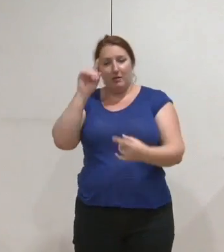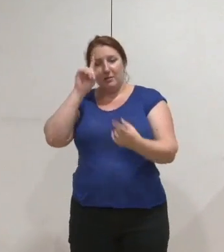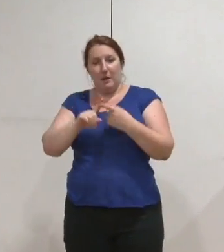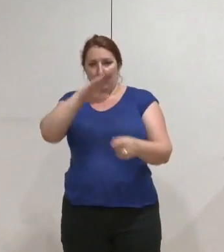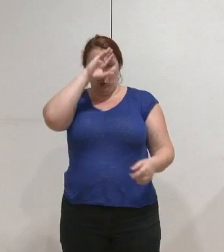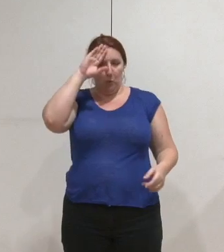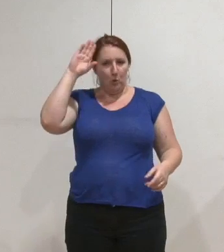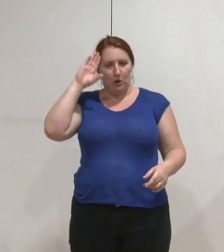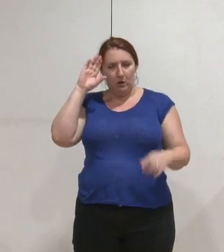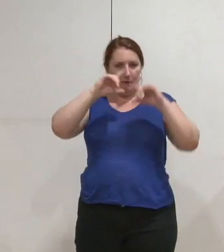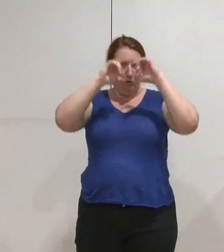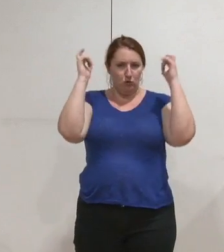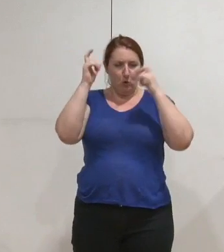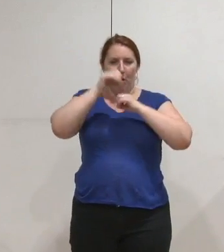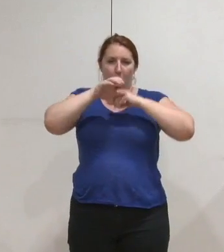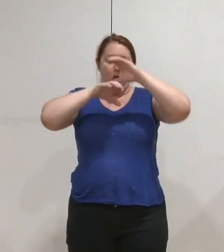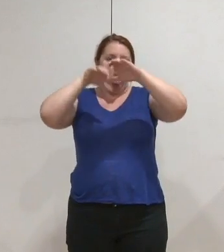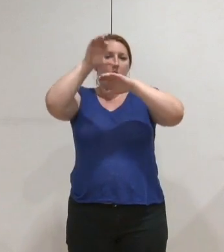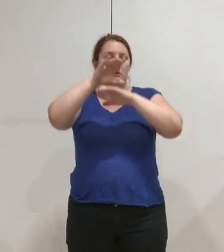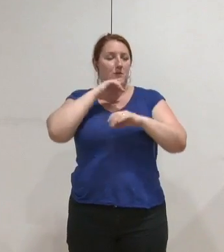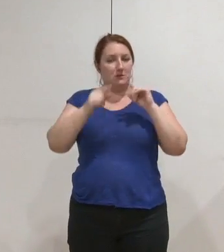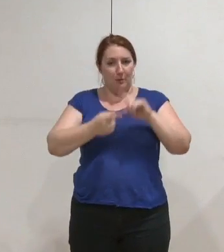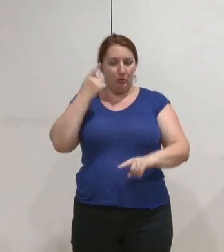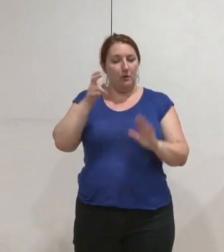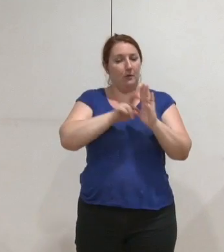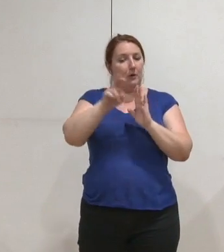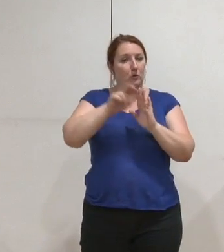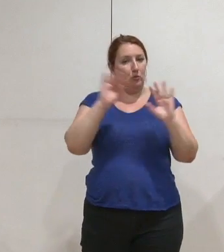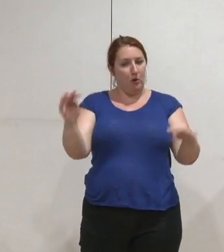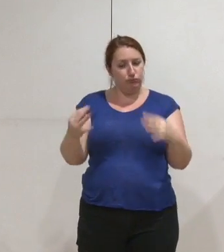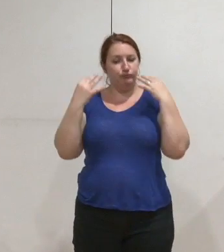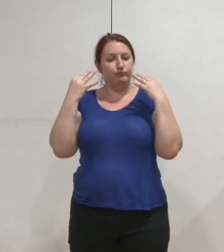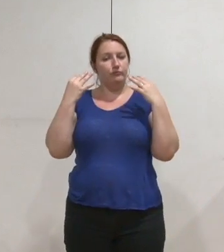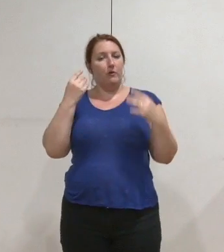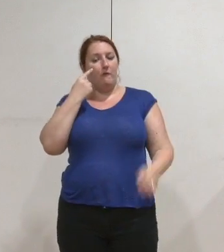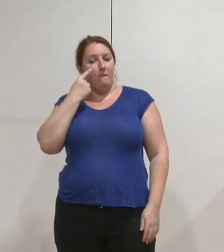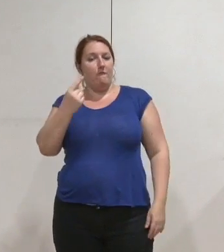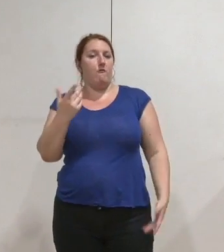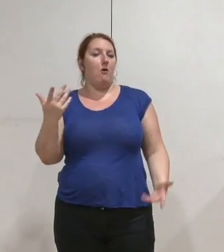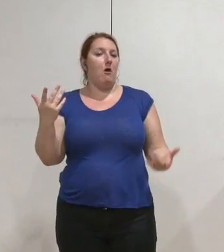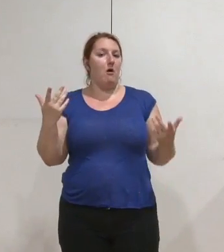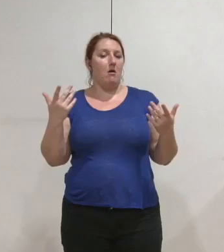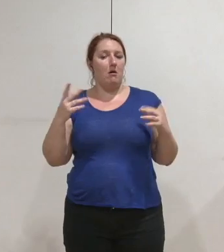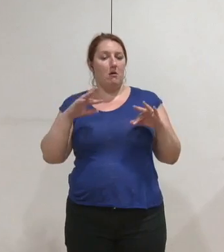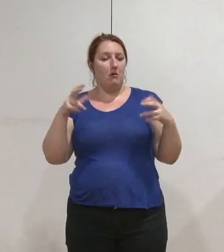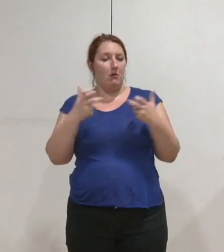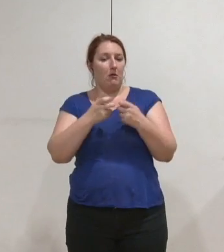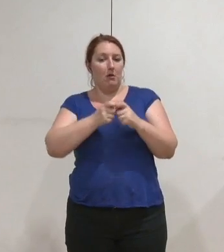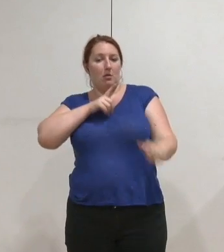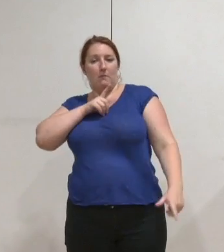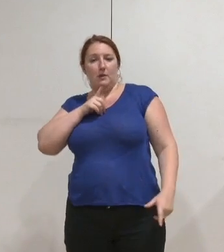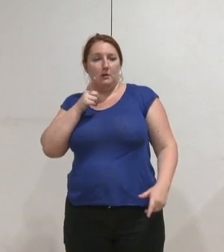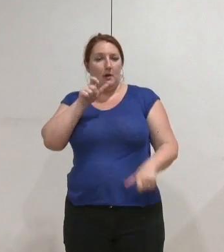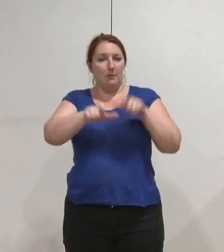et donc il nous semble important que les Grenoblois a cet élément d'information sur le montant des indemnités que perçoivent les